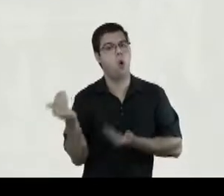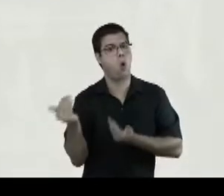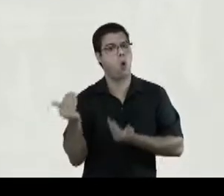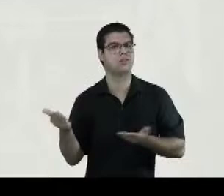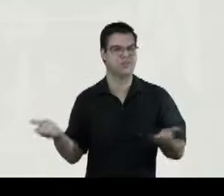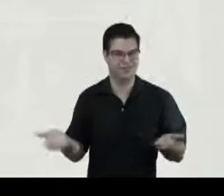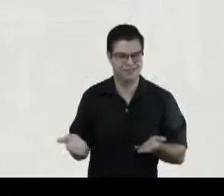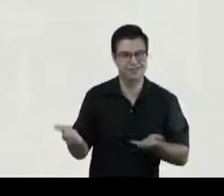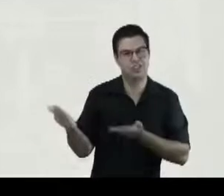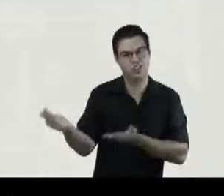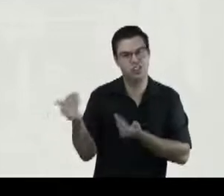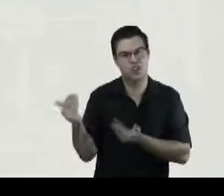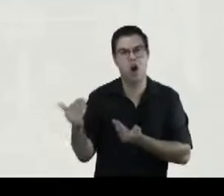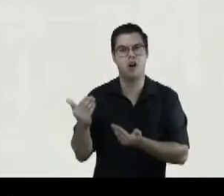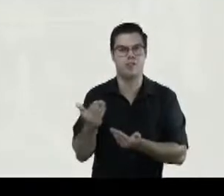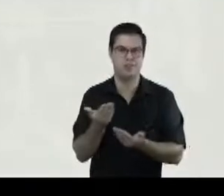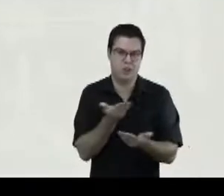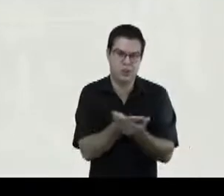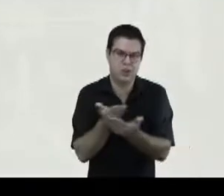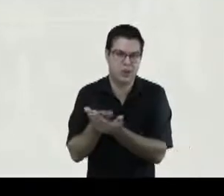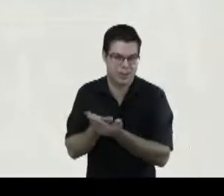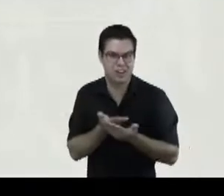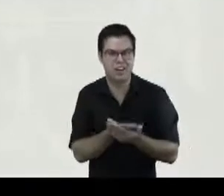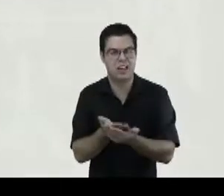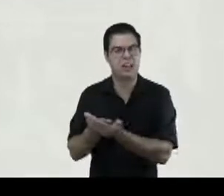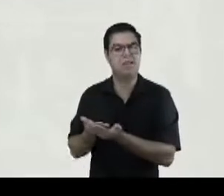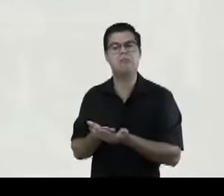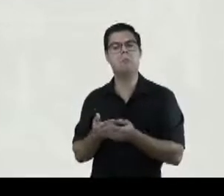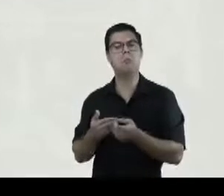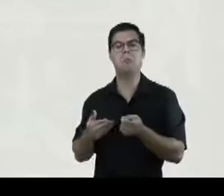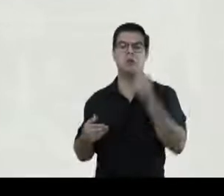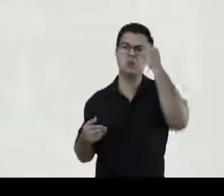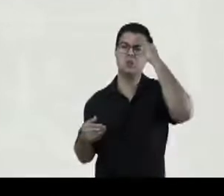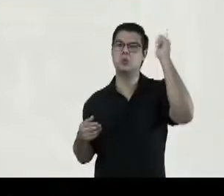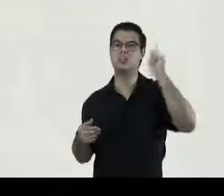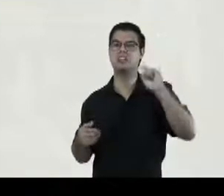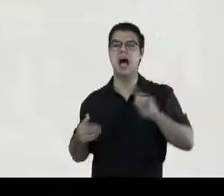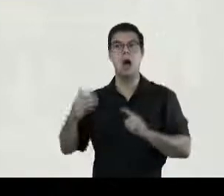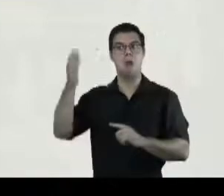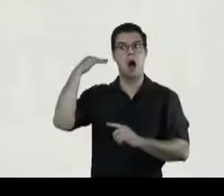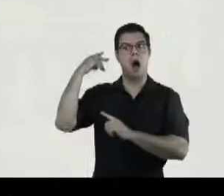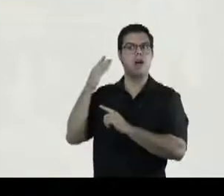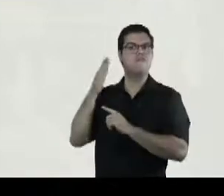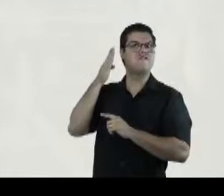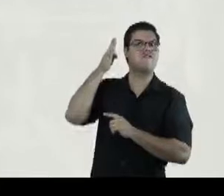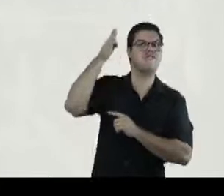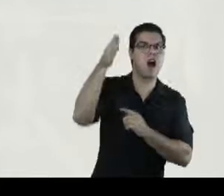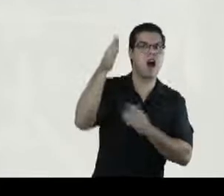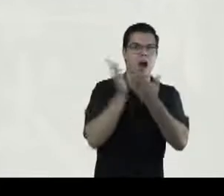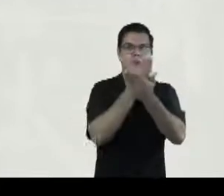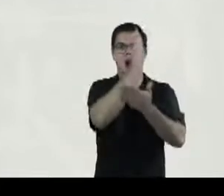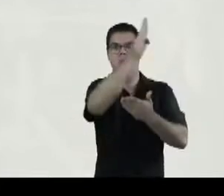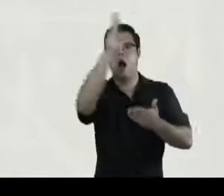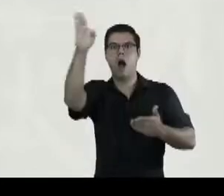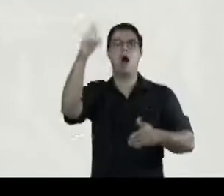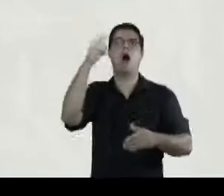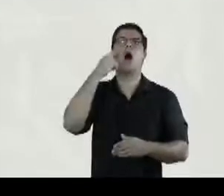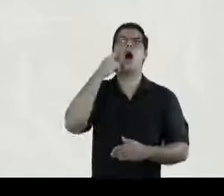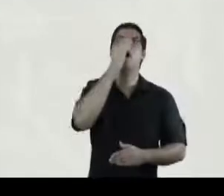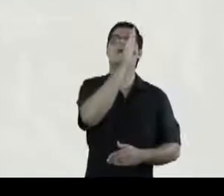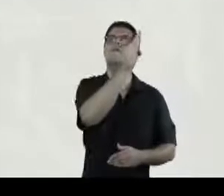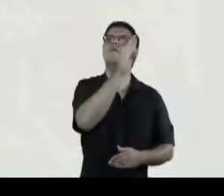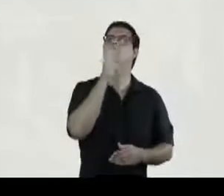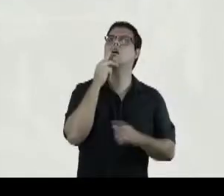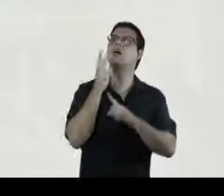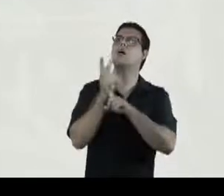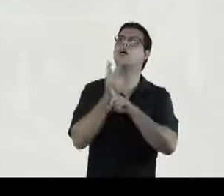que c'était de chercher un livre en allant dans les bibliothèques, regarder dans les fichiers qu'on tirait à la